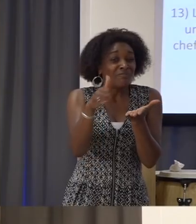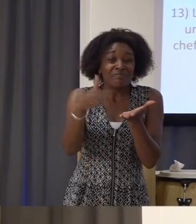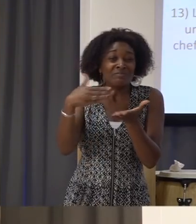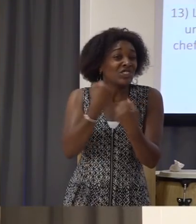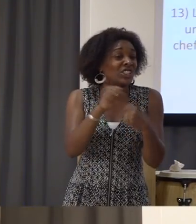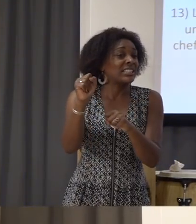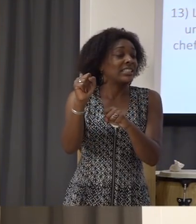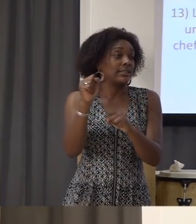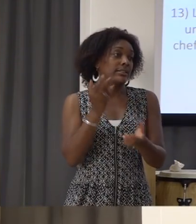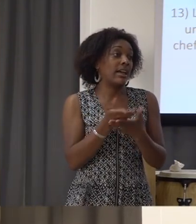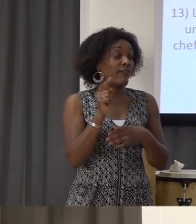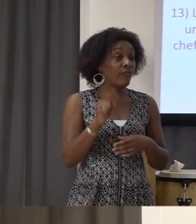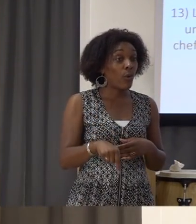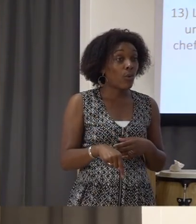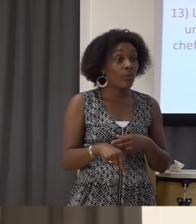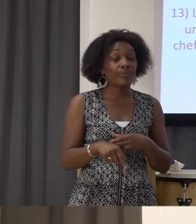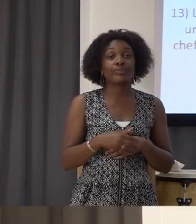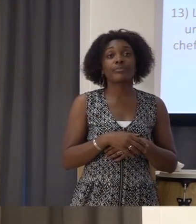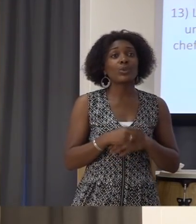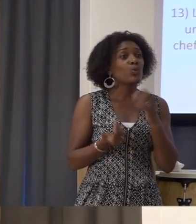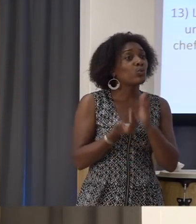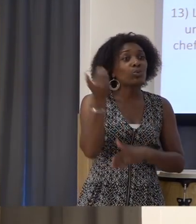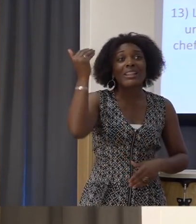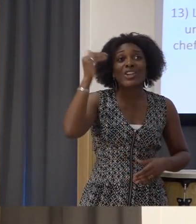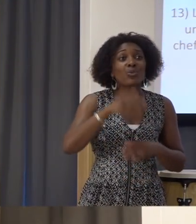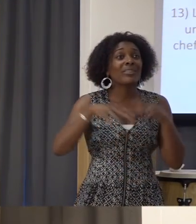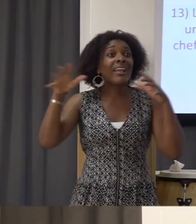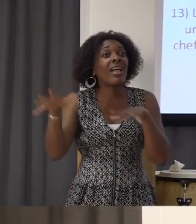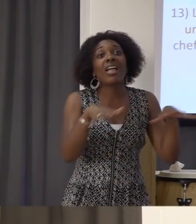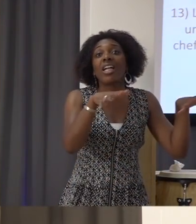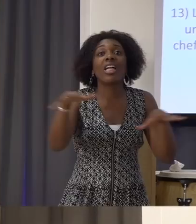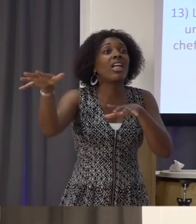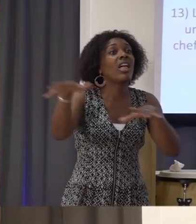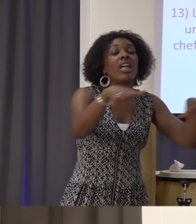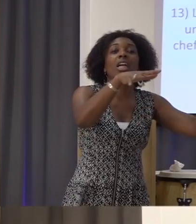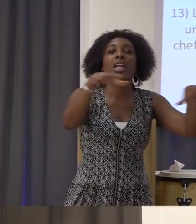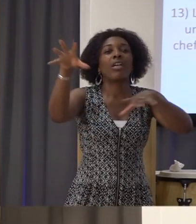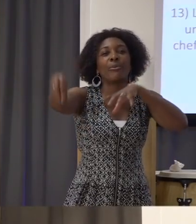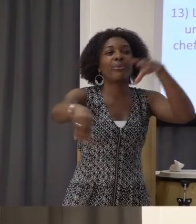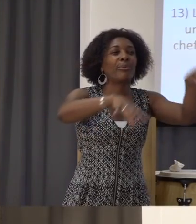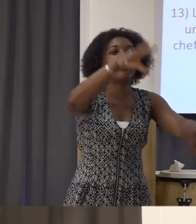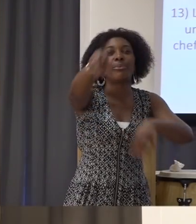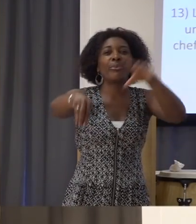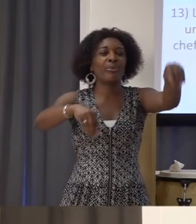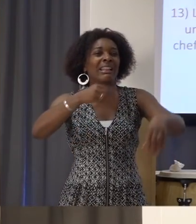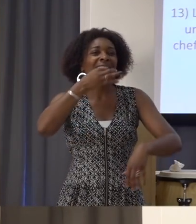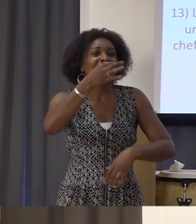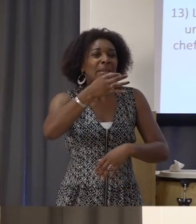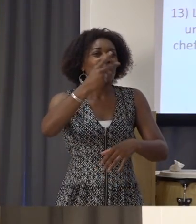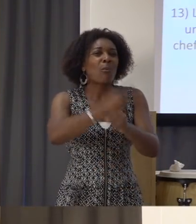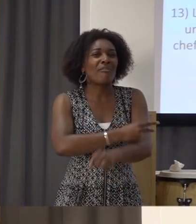Partout où ils vont, tout au long de la journée, c'est la malédiction. Elles ne font que proférer